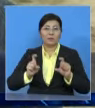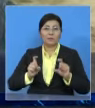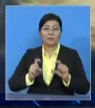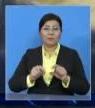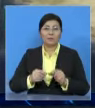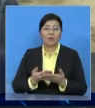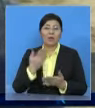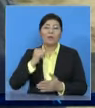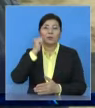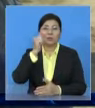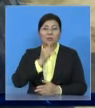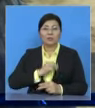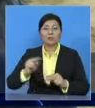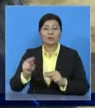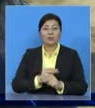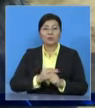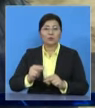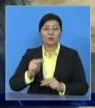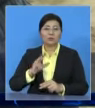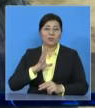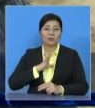Мектеп былтыр деген ремонт жасады.